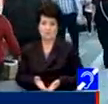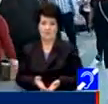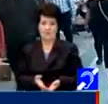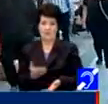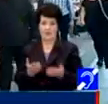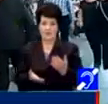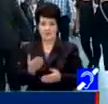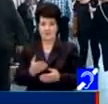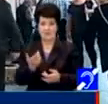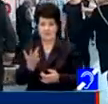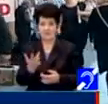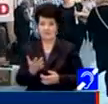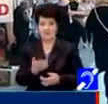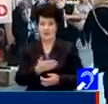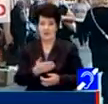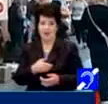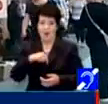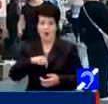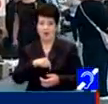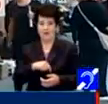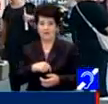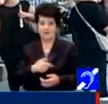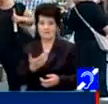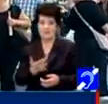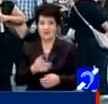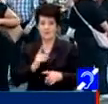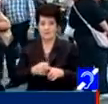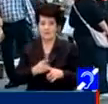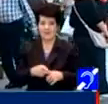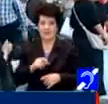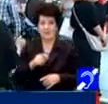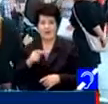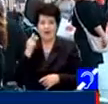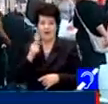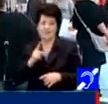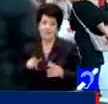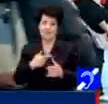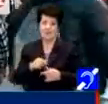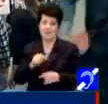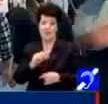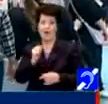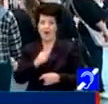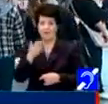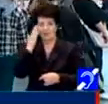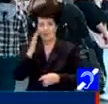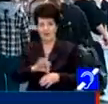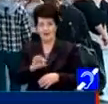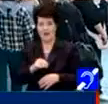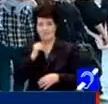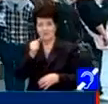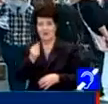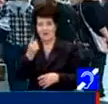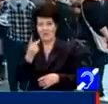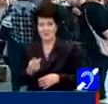Câteodată șeri organism chiar. Faci o relaxare pe o jumătate de an, dar și pe oameni poate să ajungă. Te mai doare capul, o zi acolo,